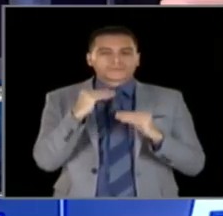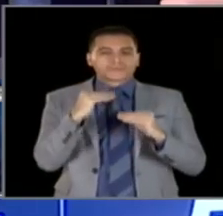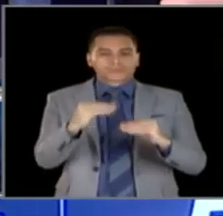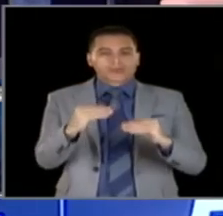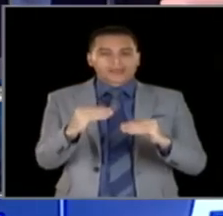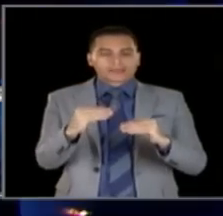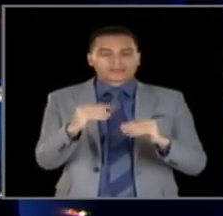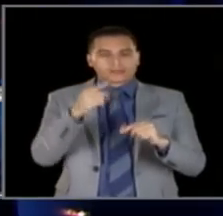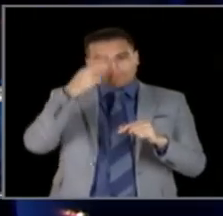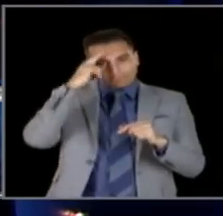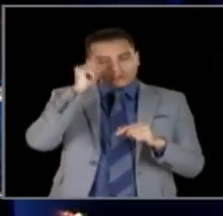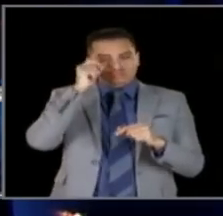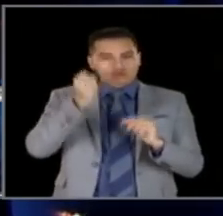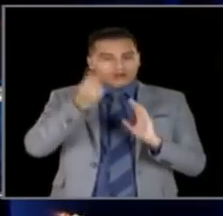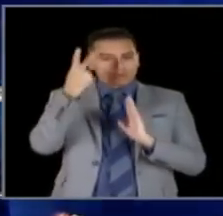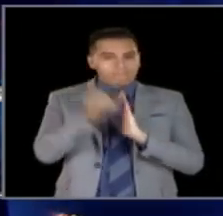السكات، فمن هو؟